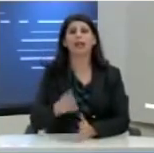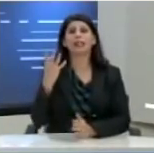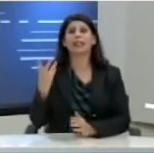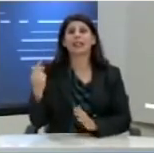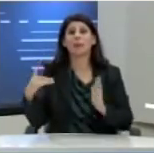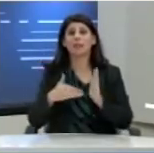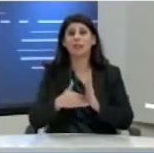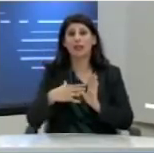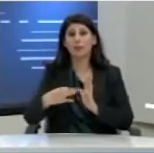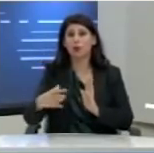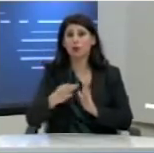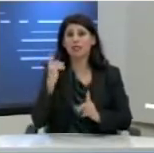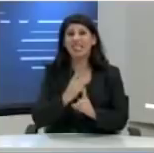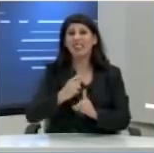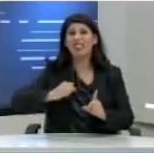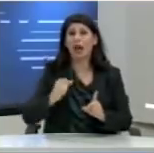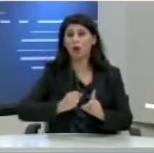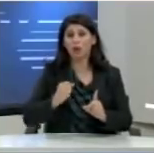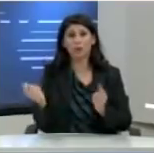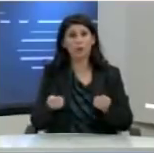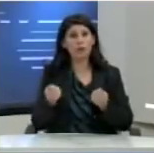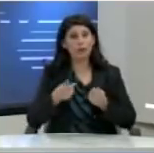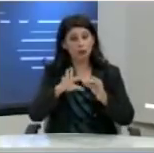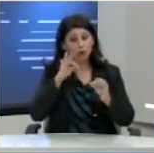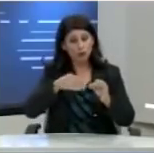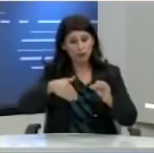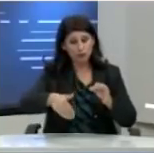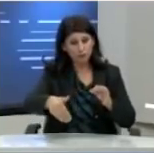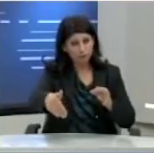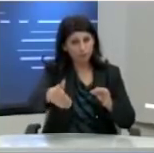4.500 προσλήψεις στην ειδική αγωγή που θα γίνουν το Σεπτέμβριο που μας έρχεται.